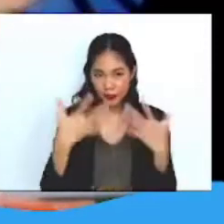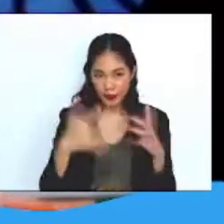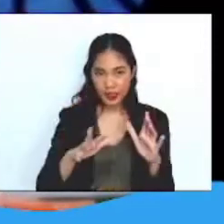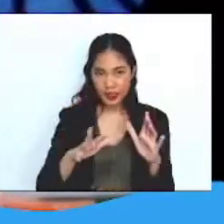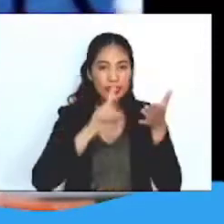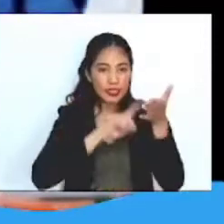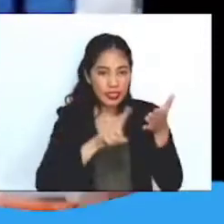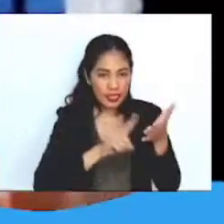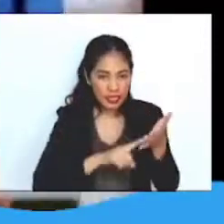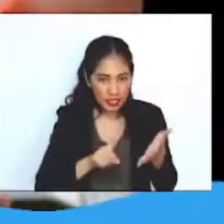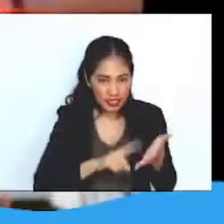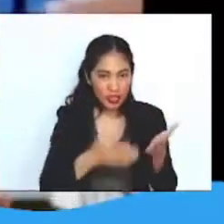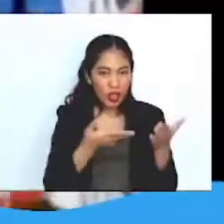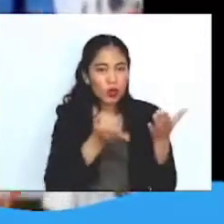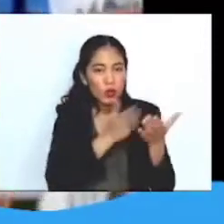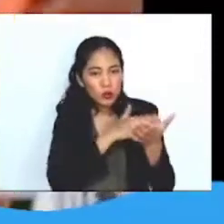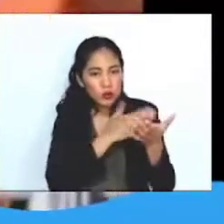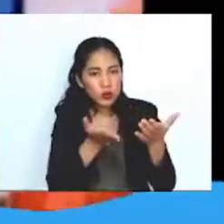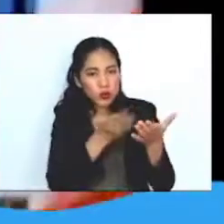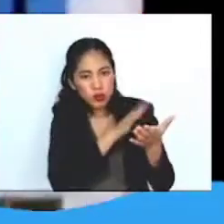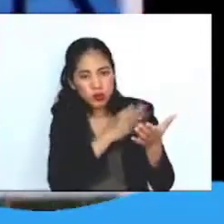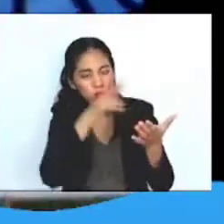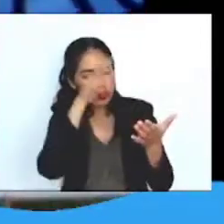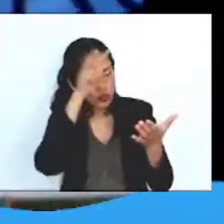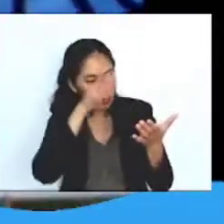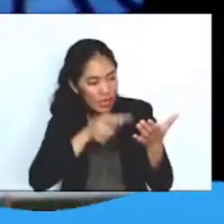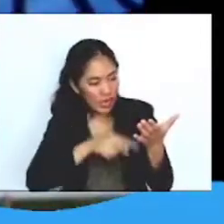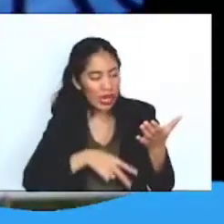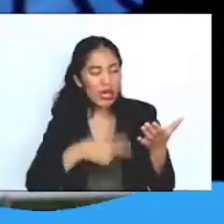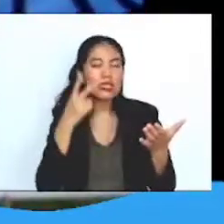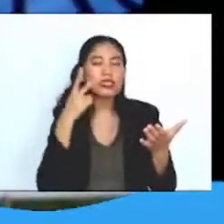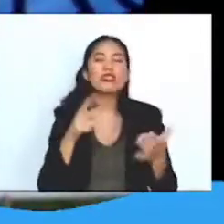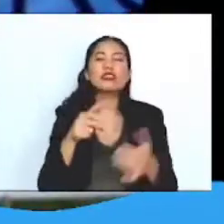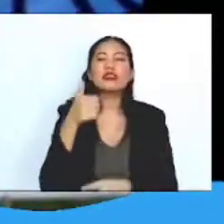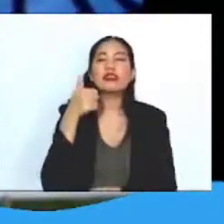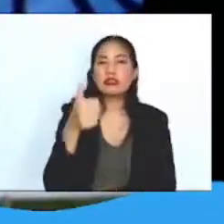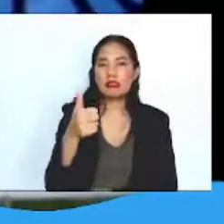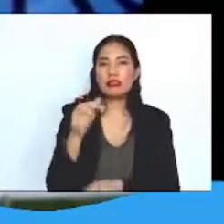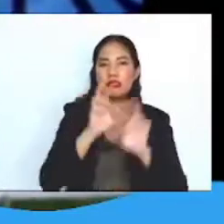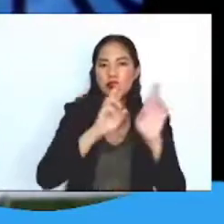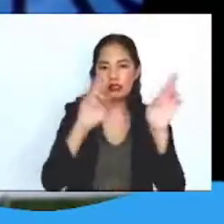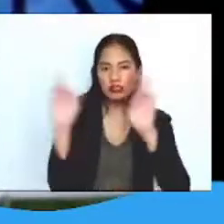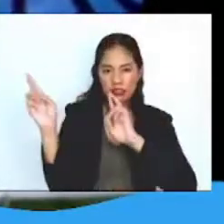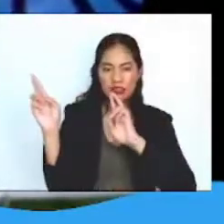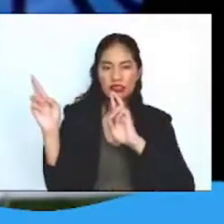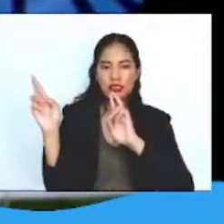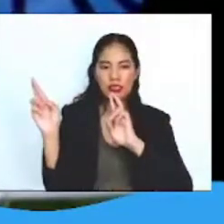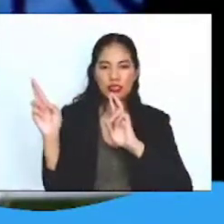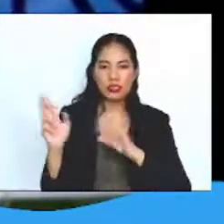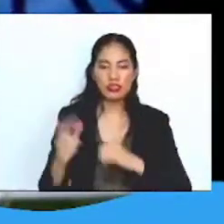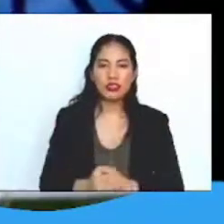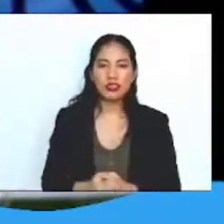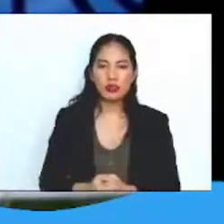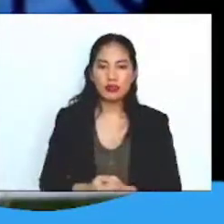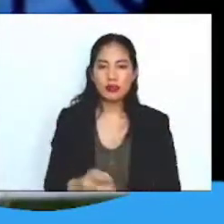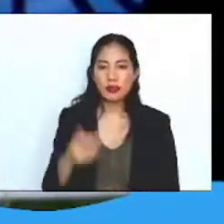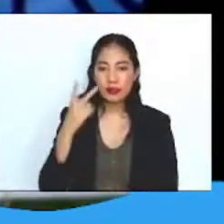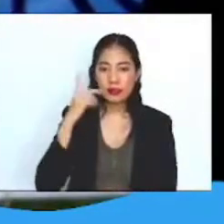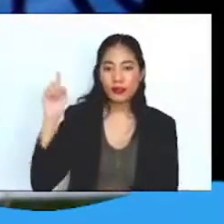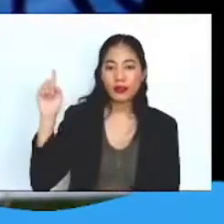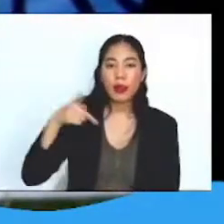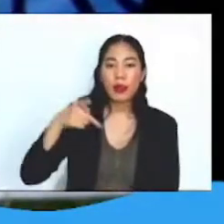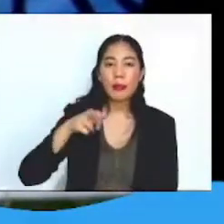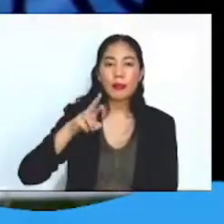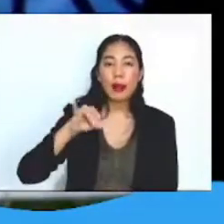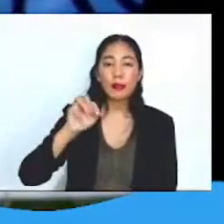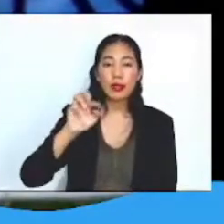saw how prepared our, ito po ang primer, doon sa mga bata na struggling readers